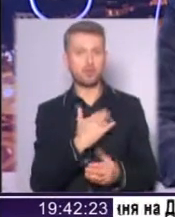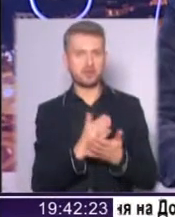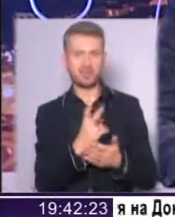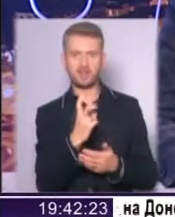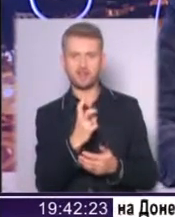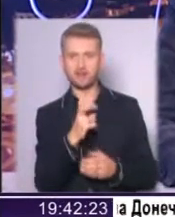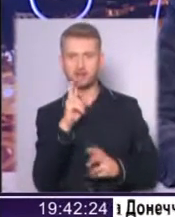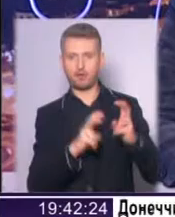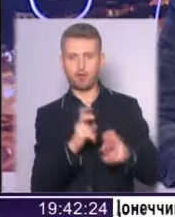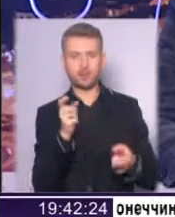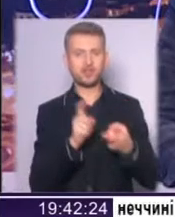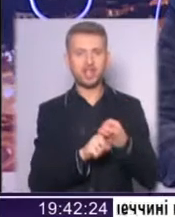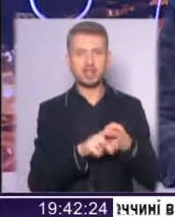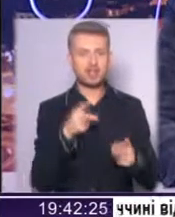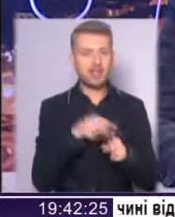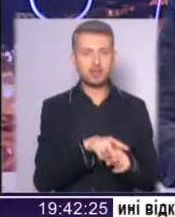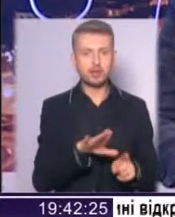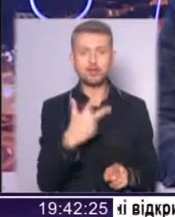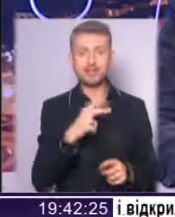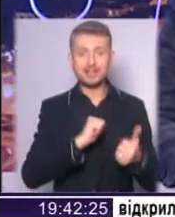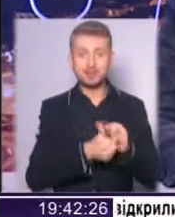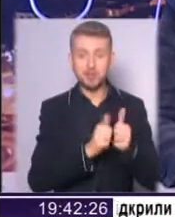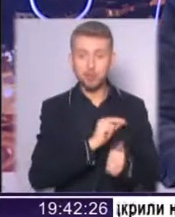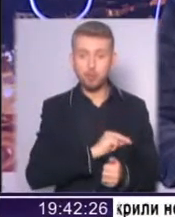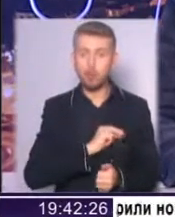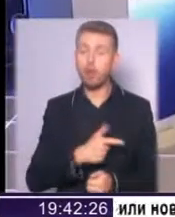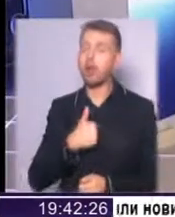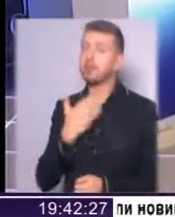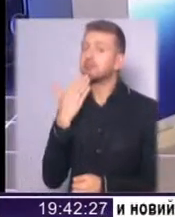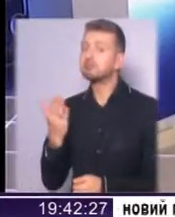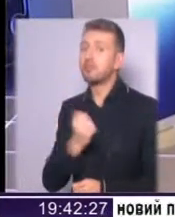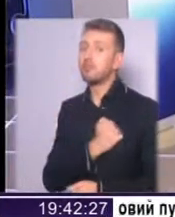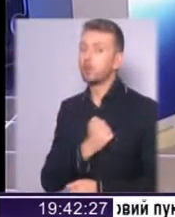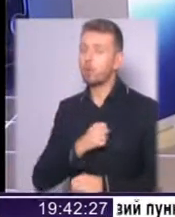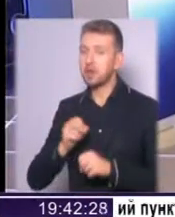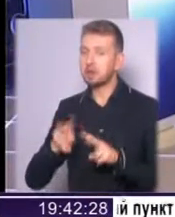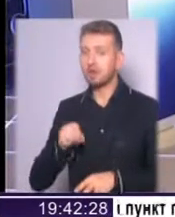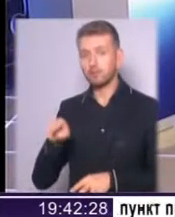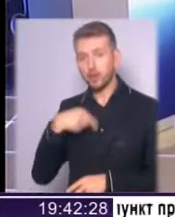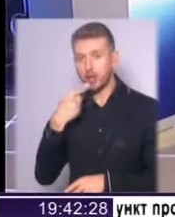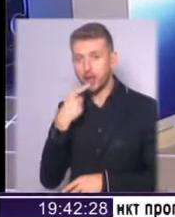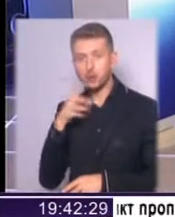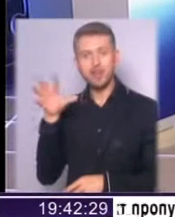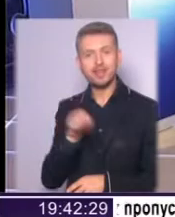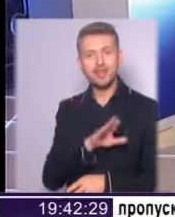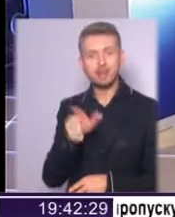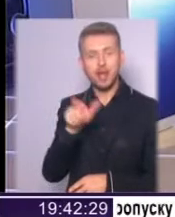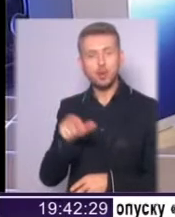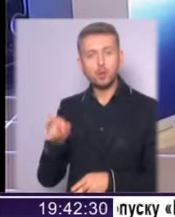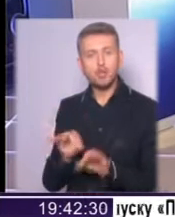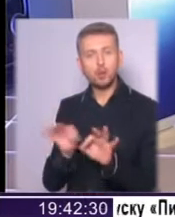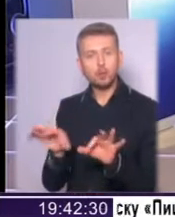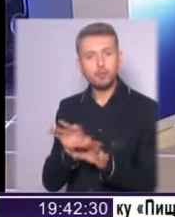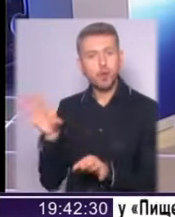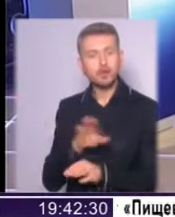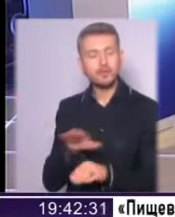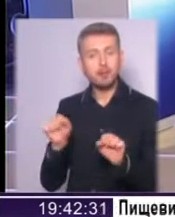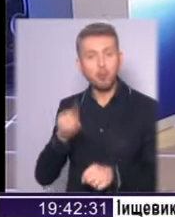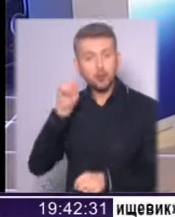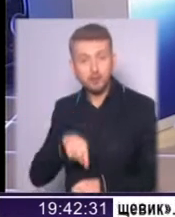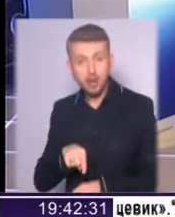добре, а чому під час війни ми... не збільшили виробництво на ВПК, військово-промисловному комплексі України. Чому в нас